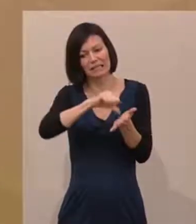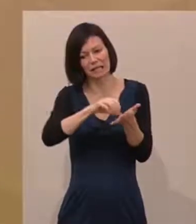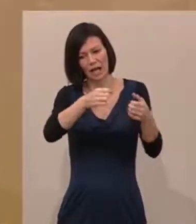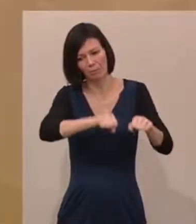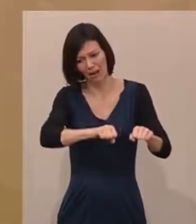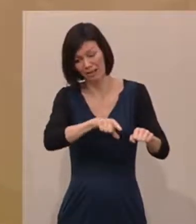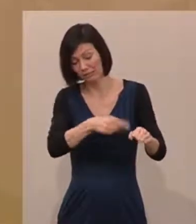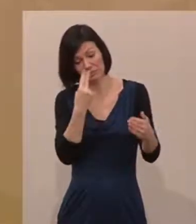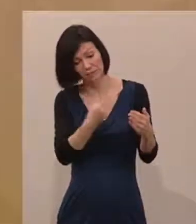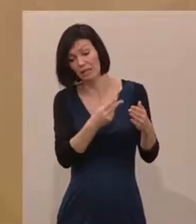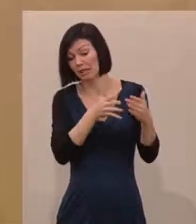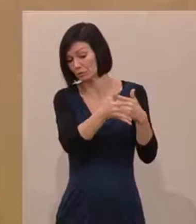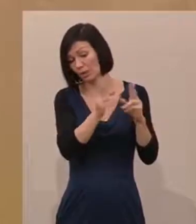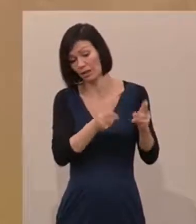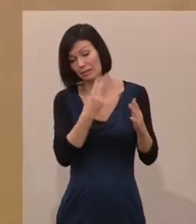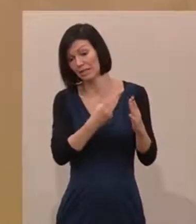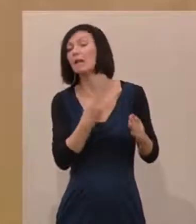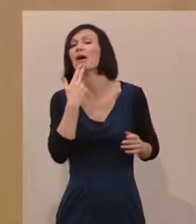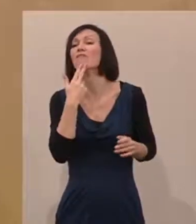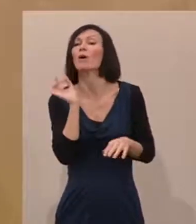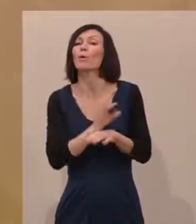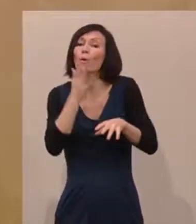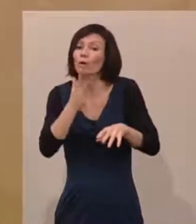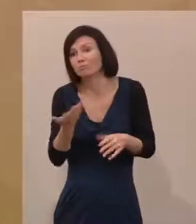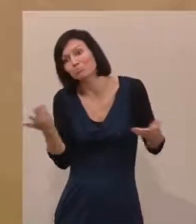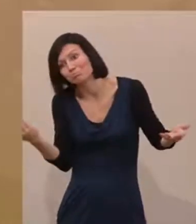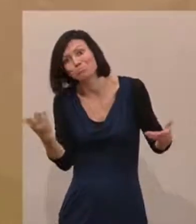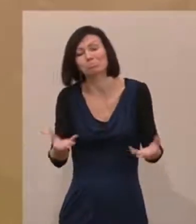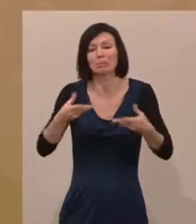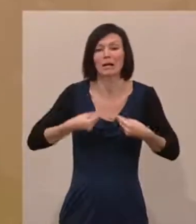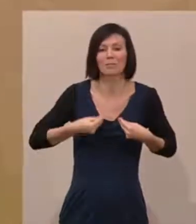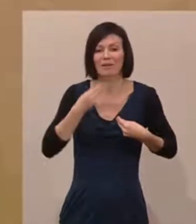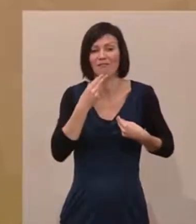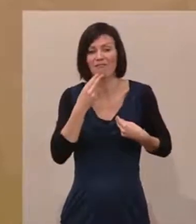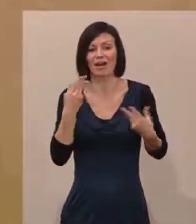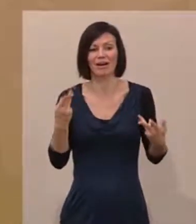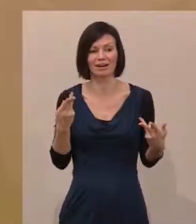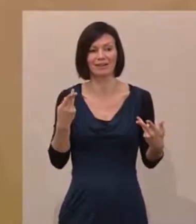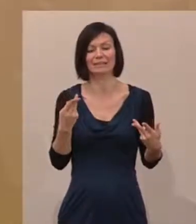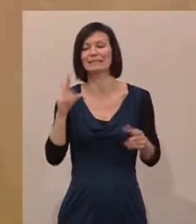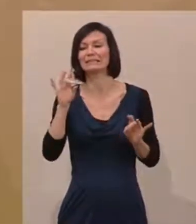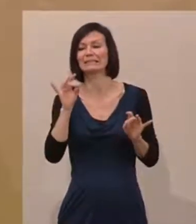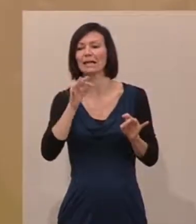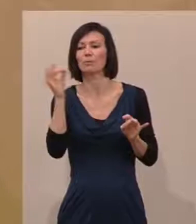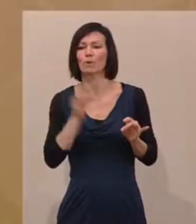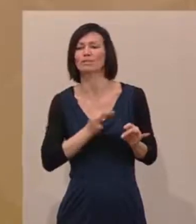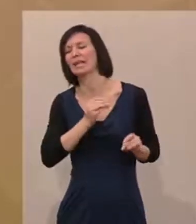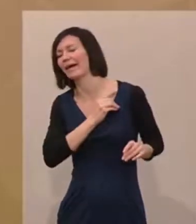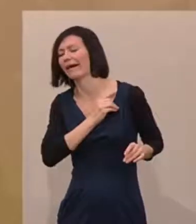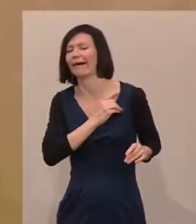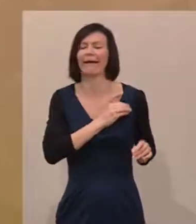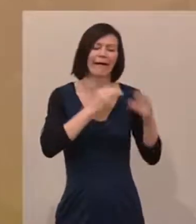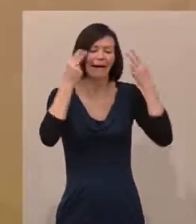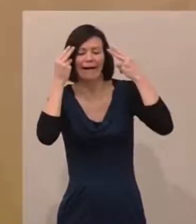gehabt. Aber wer gehört zu den Glücklichen im Lande? Zu den Glücklichen im Lande gehören die 10% Reichsten,